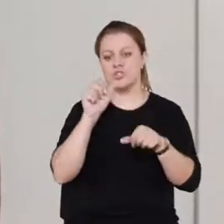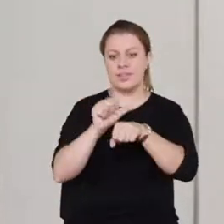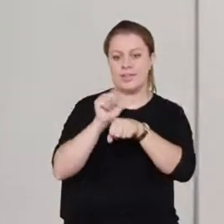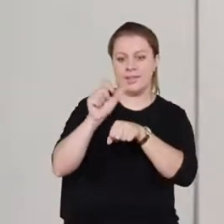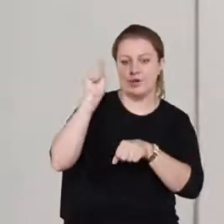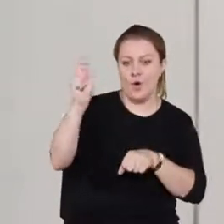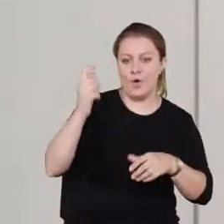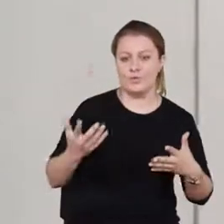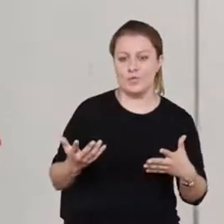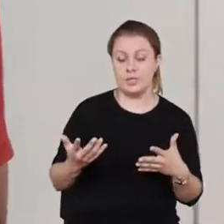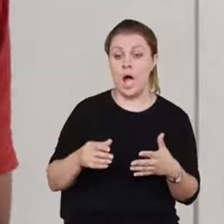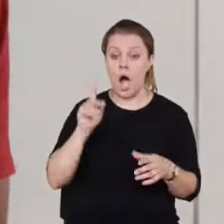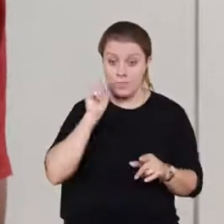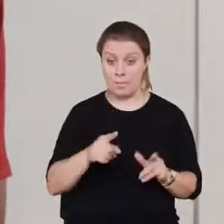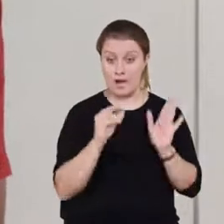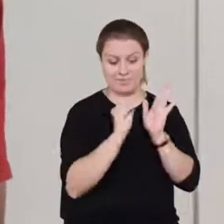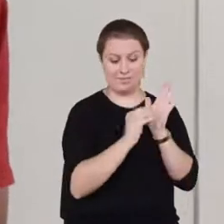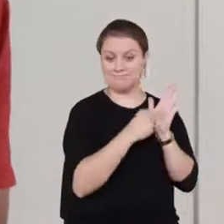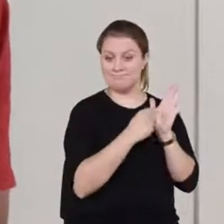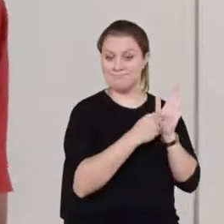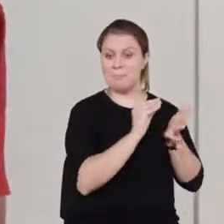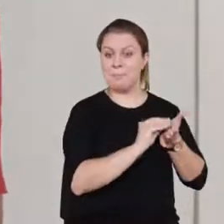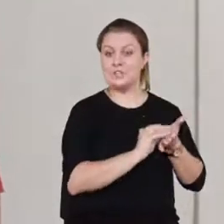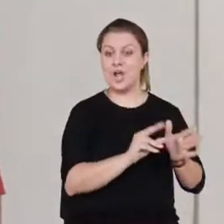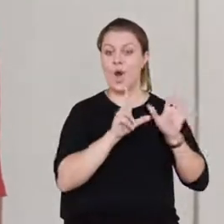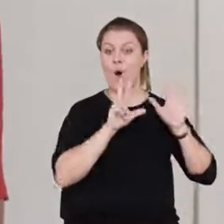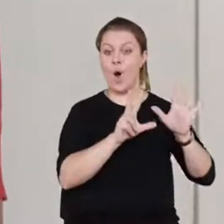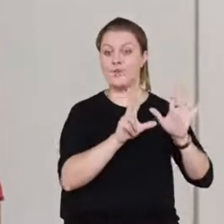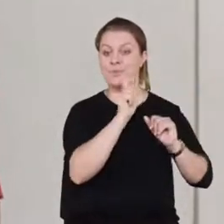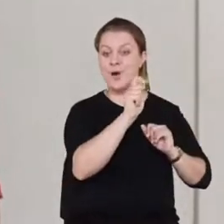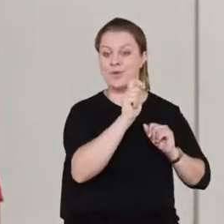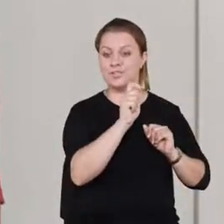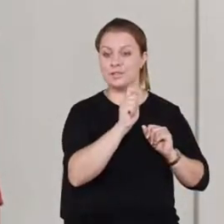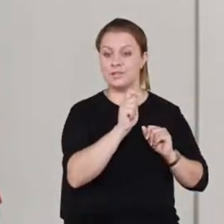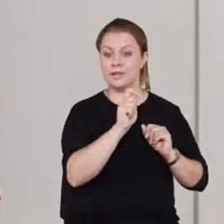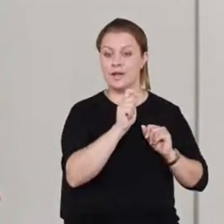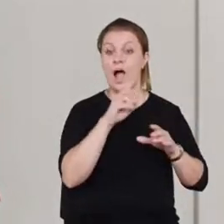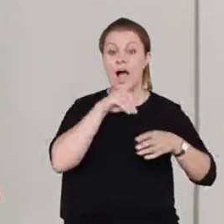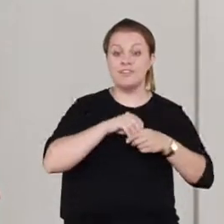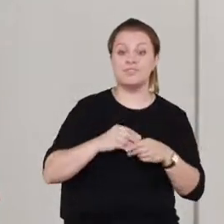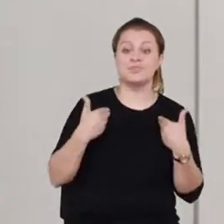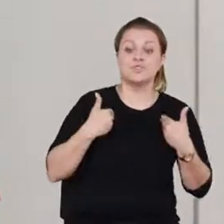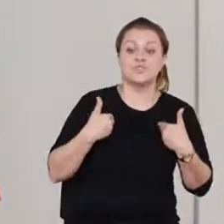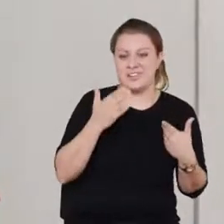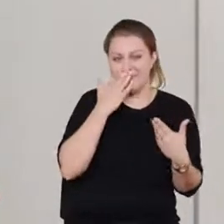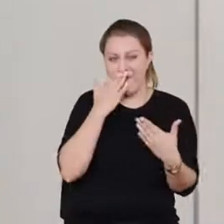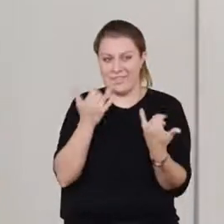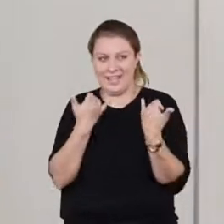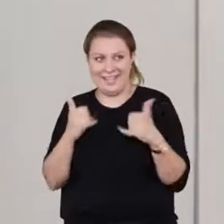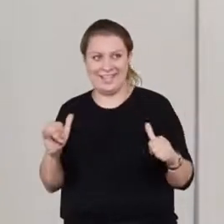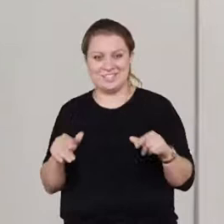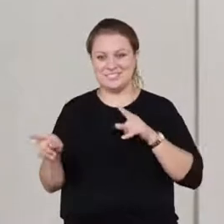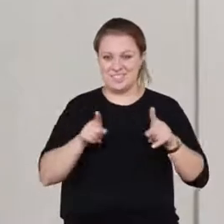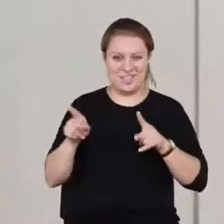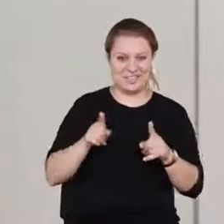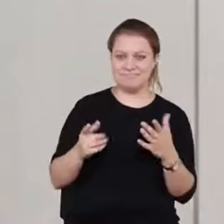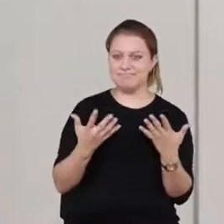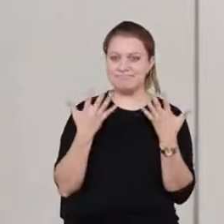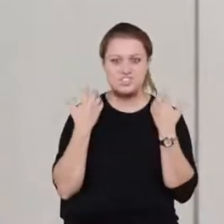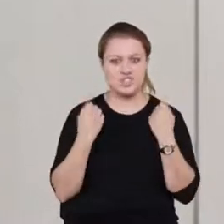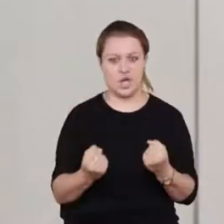formalnie obowiązuje 8-godzinny. Są różne takie triki, które łatwo sobie możecie, żyjąc w dzisiejszej Polsce, wyobrazić.